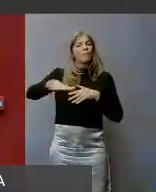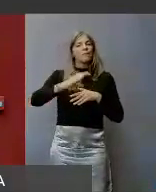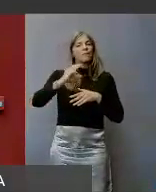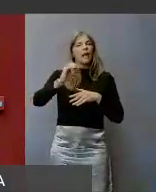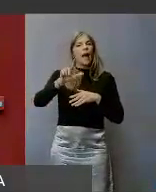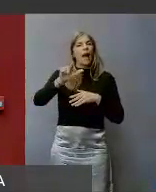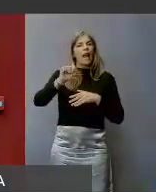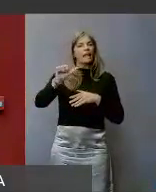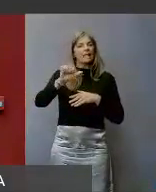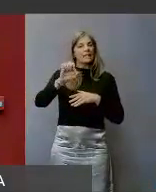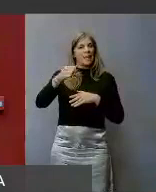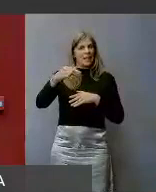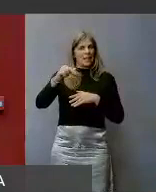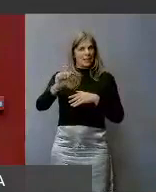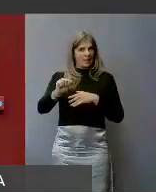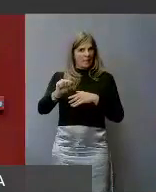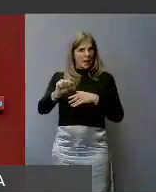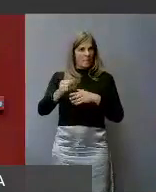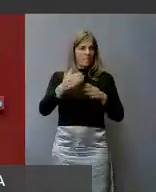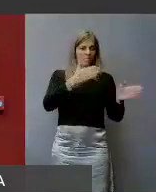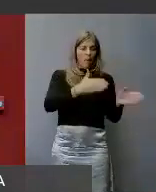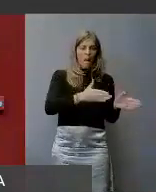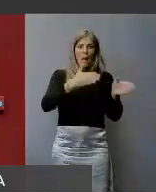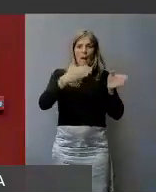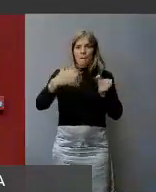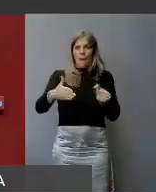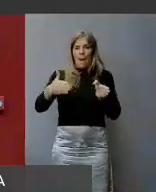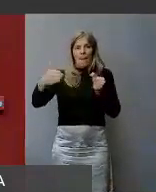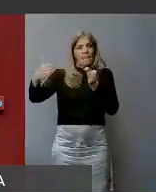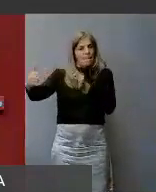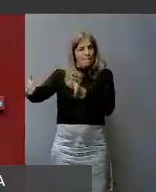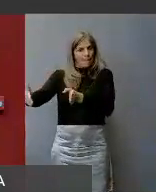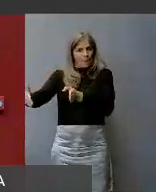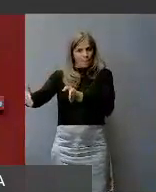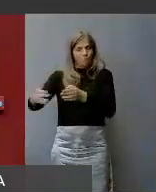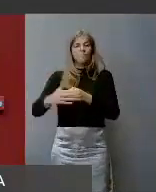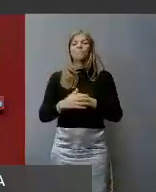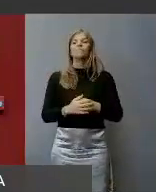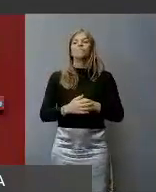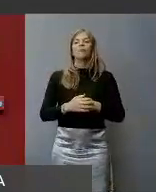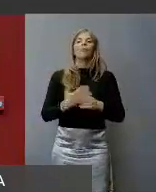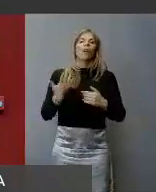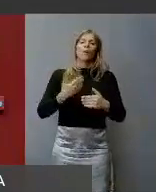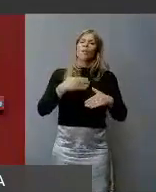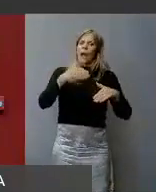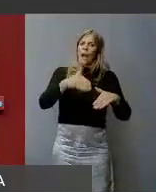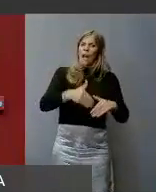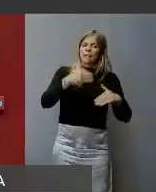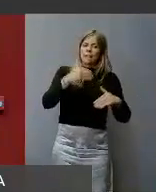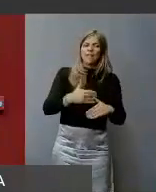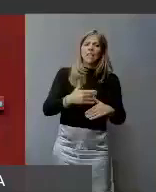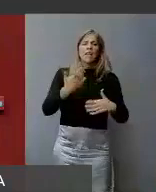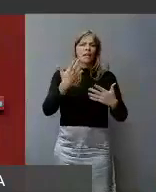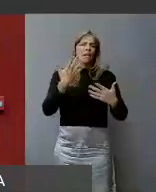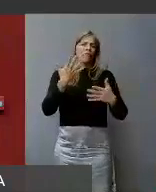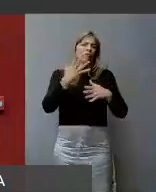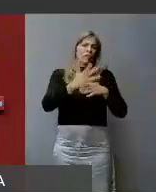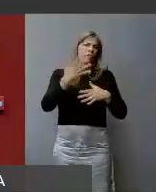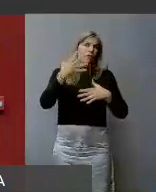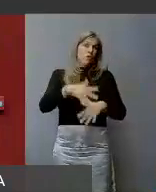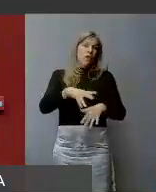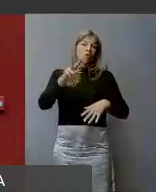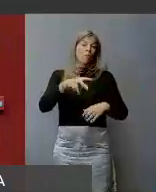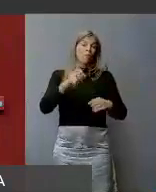talmente quando abbiamo cantieri di questo tipo che peraltro erano cantieri erano opere abbastanza note già dal 2017